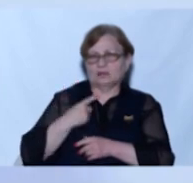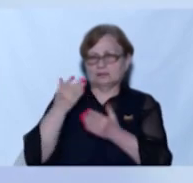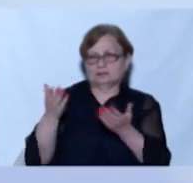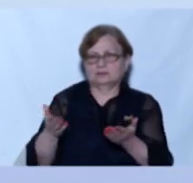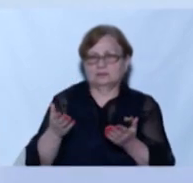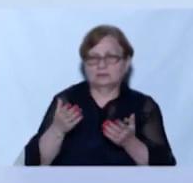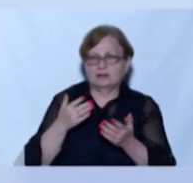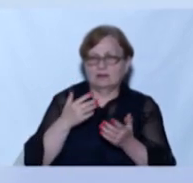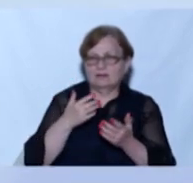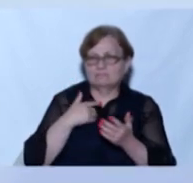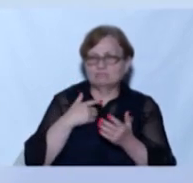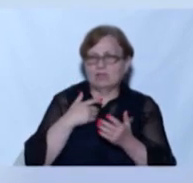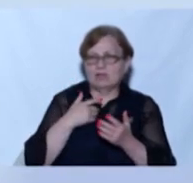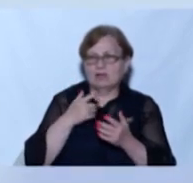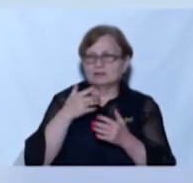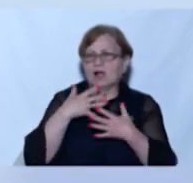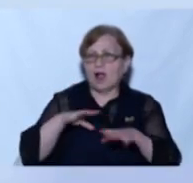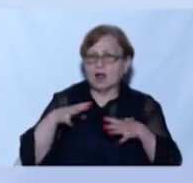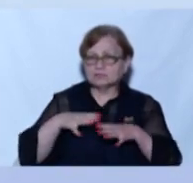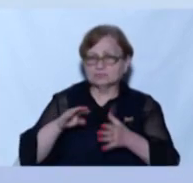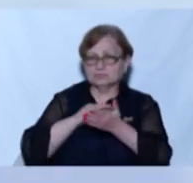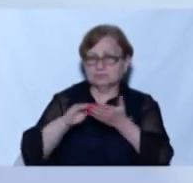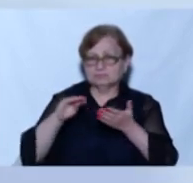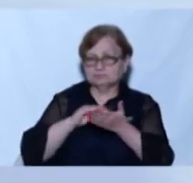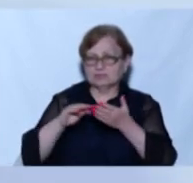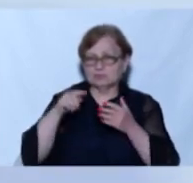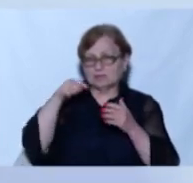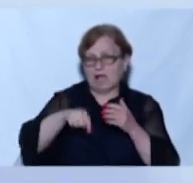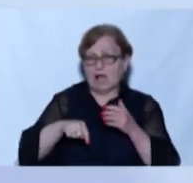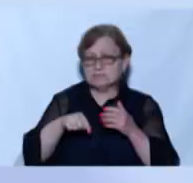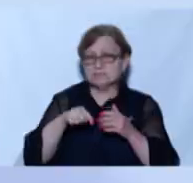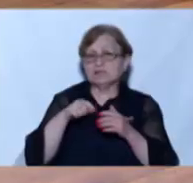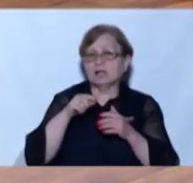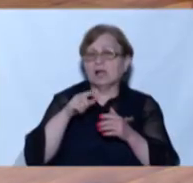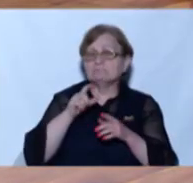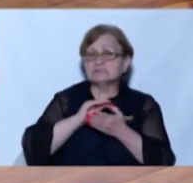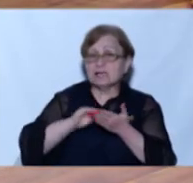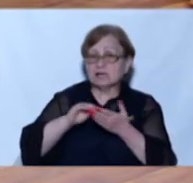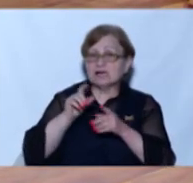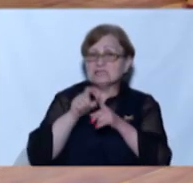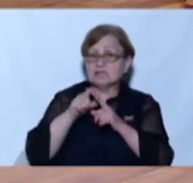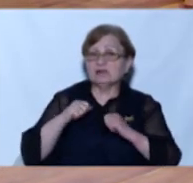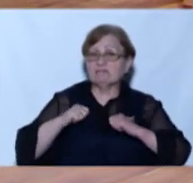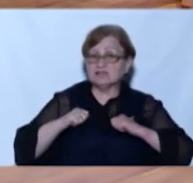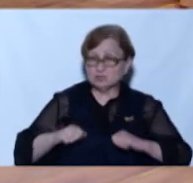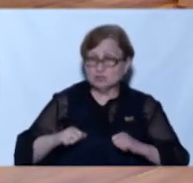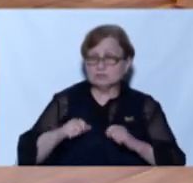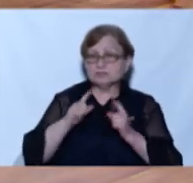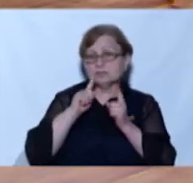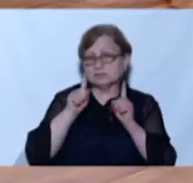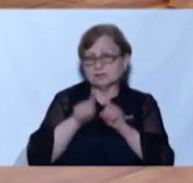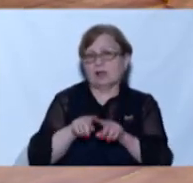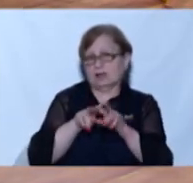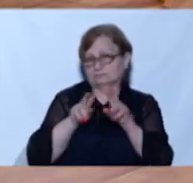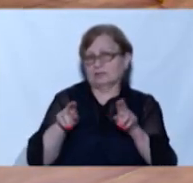არ მეგულება ქართულ მწერლობაში მეორე ასეთი სიტყვა ძუნწი და ამავე დროს სიტყვა უხვი, გრძნობა